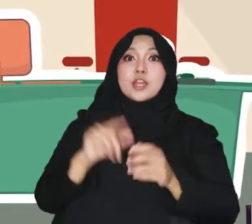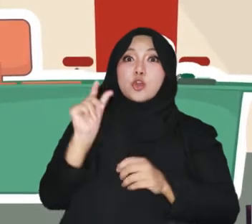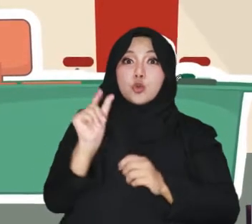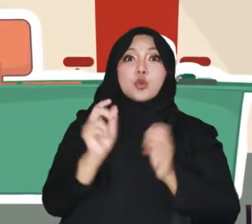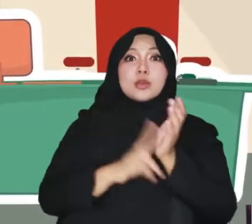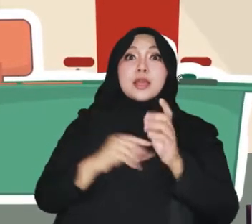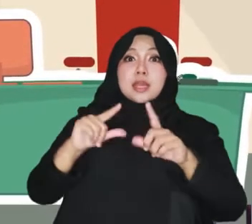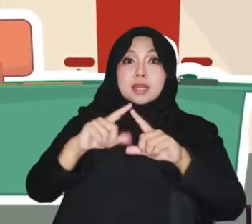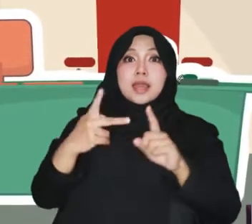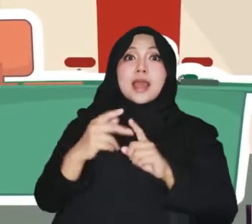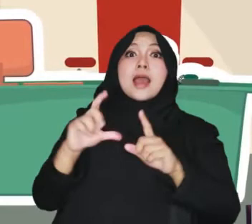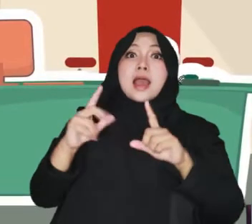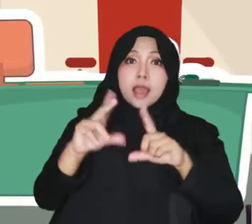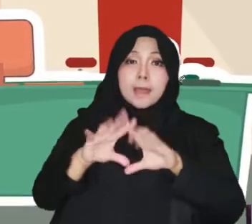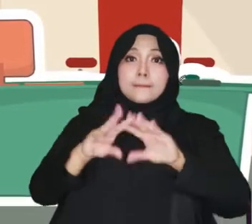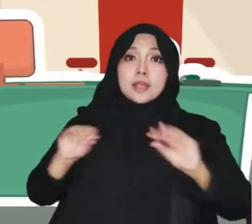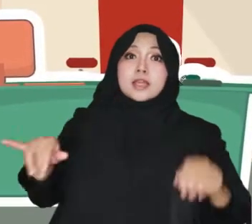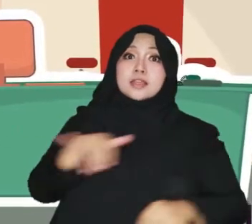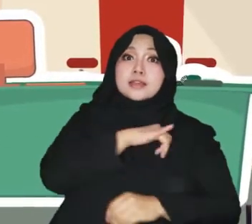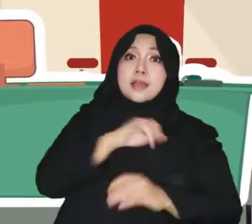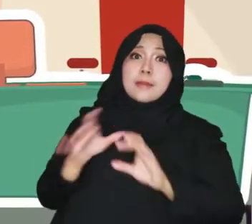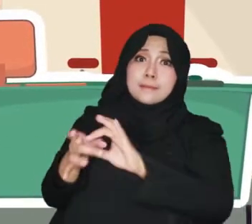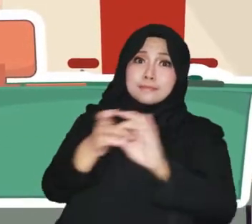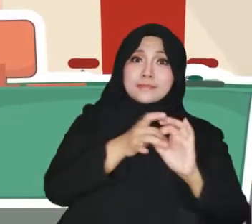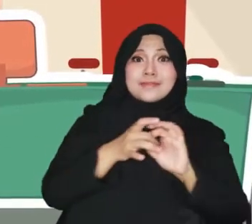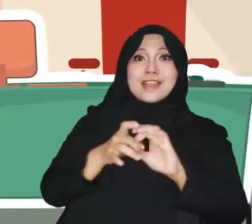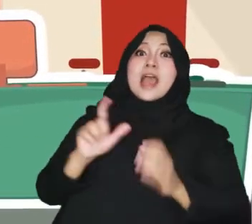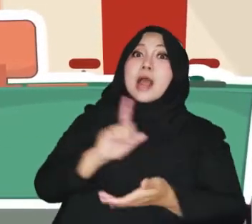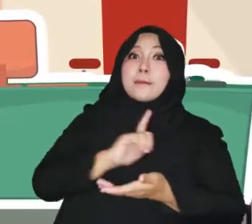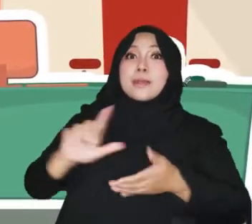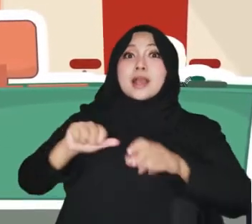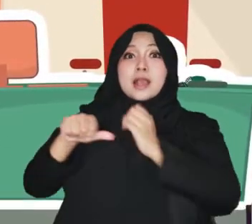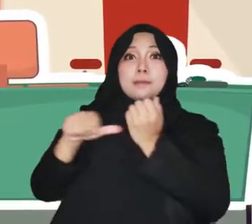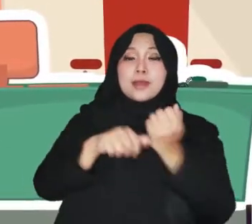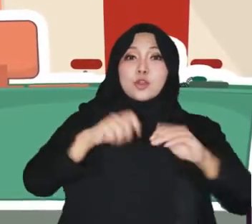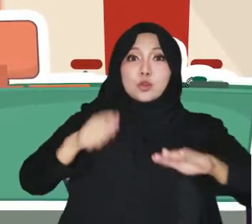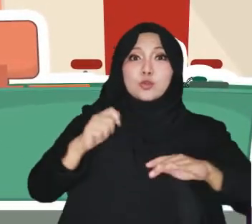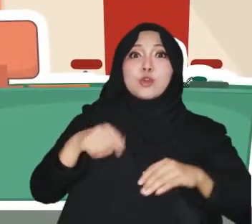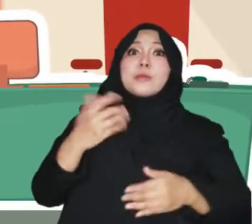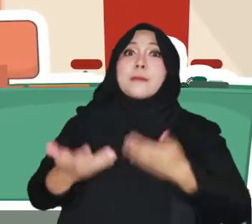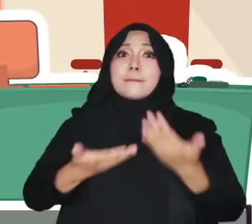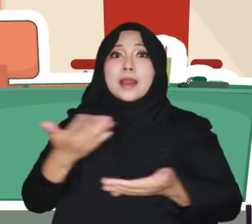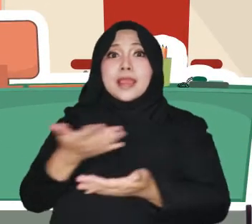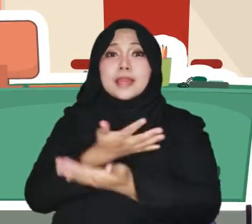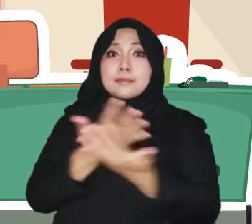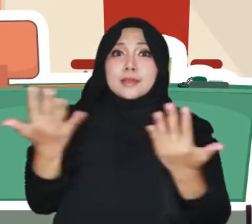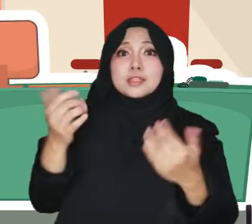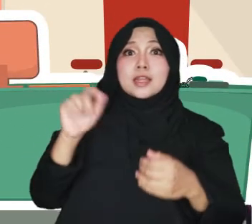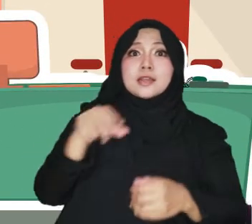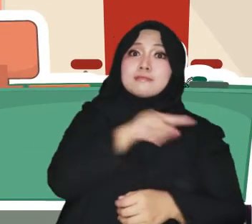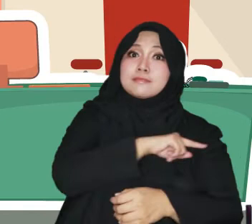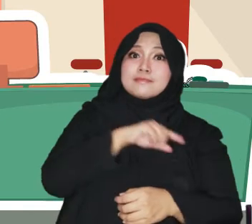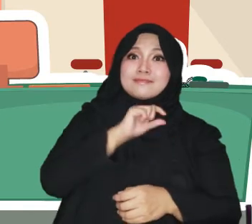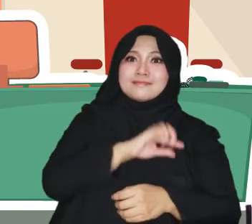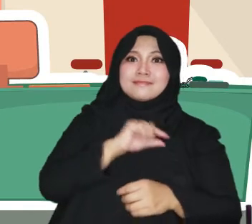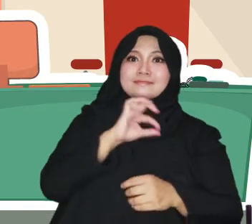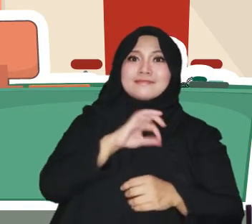Pengadilan Negeri Unaha bekerja sama dengan lembaga bantuan hukum dalam memberikan pelayanan di pos bakum bagi masyarakat tidak